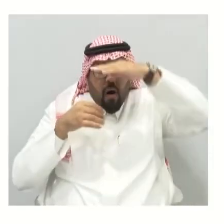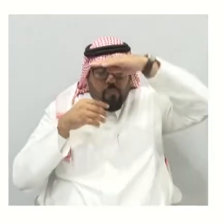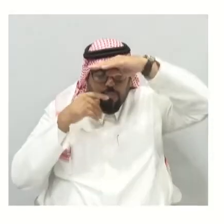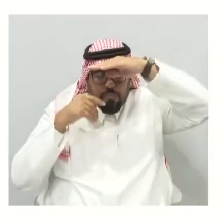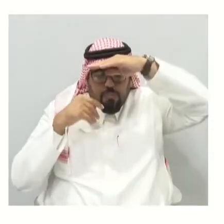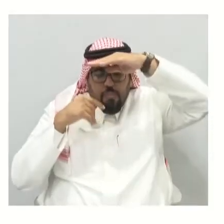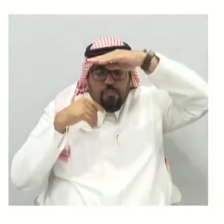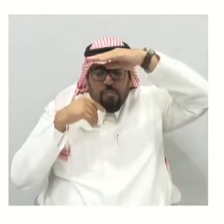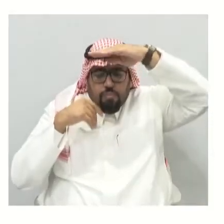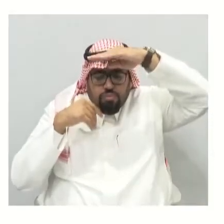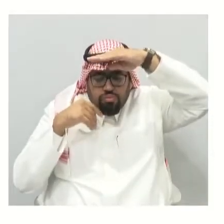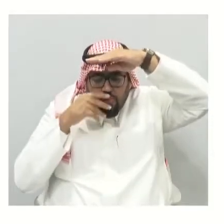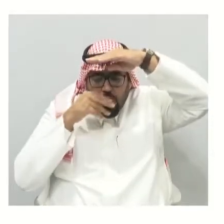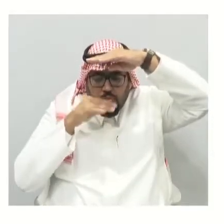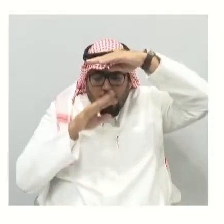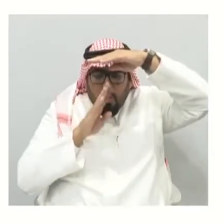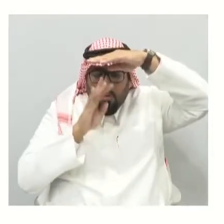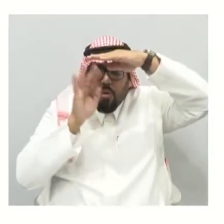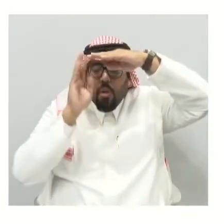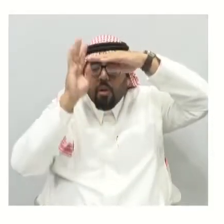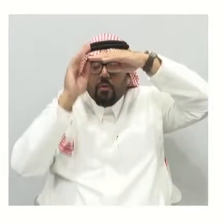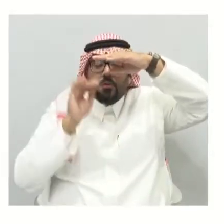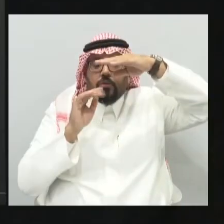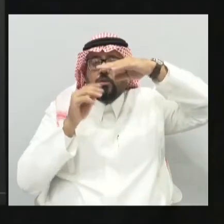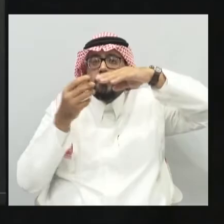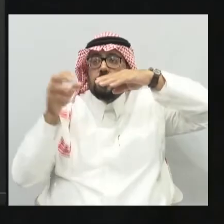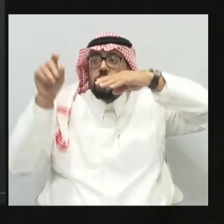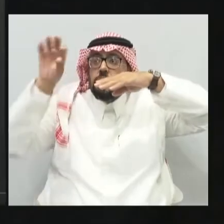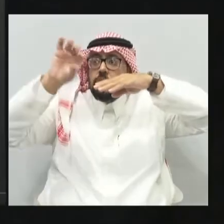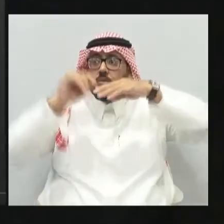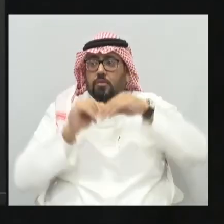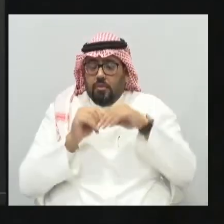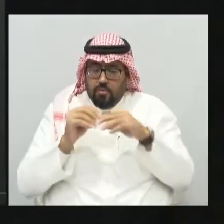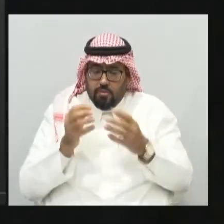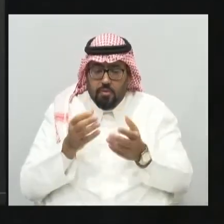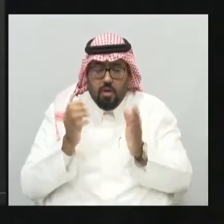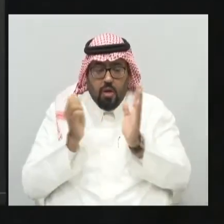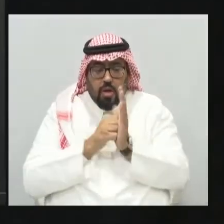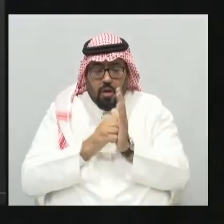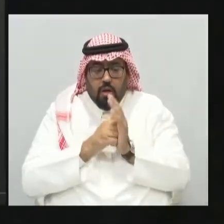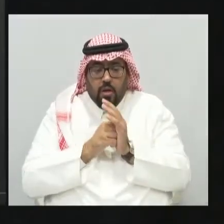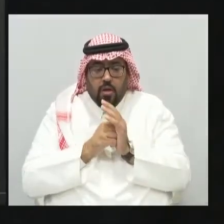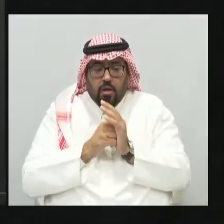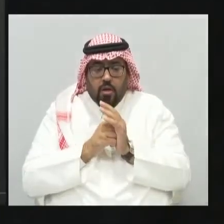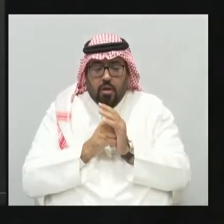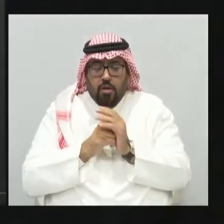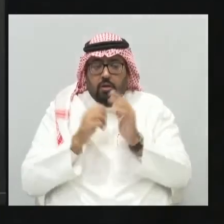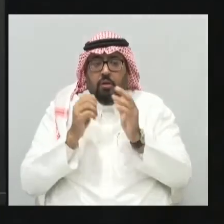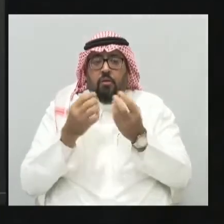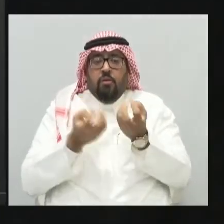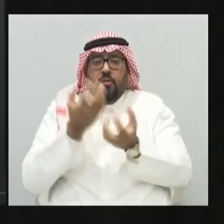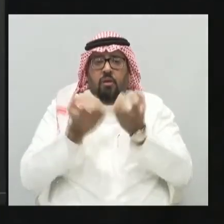هذه الفقاعات اللي تخرج من فم الولد في سائل بعض الاحيان واحنا في البيت بالمطبخ